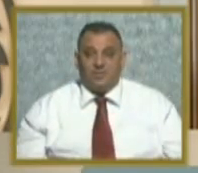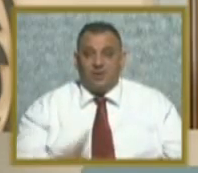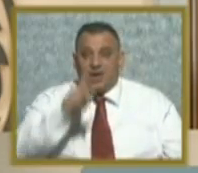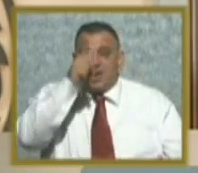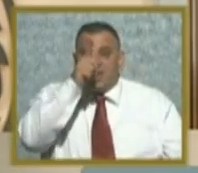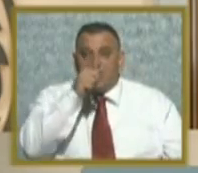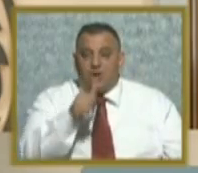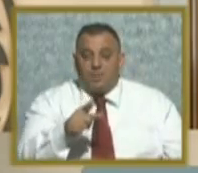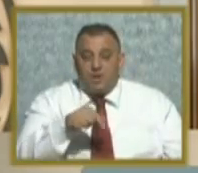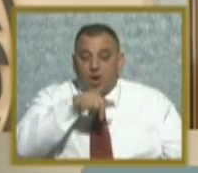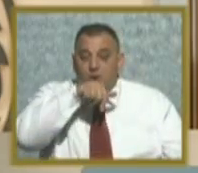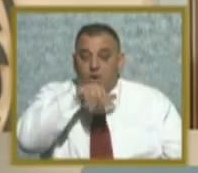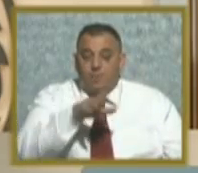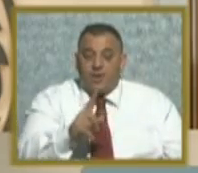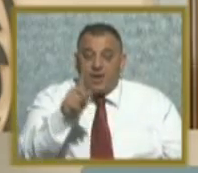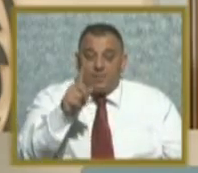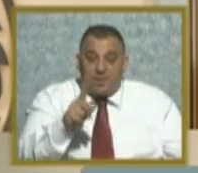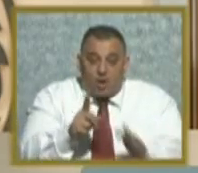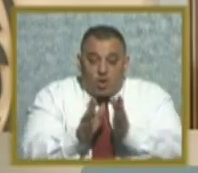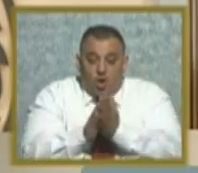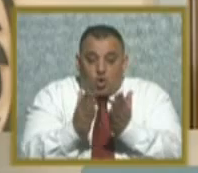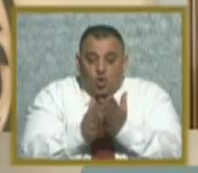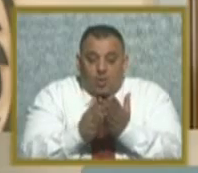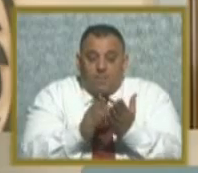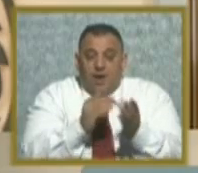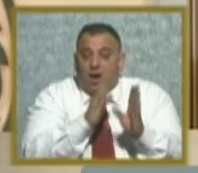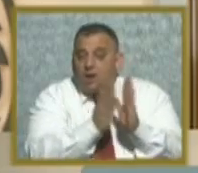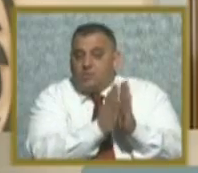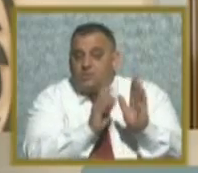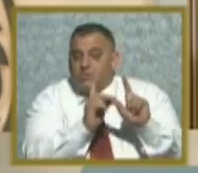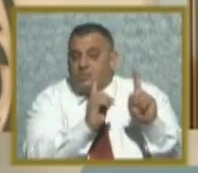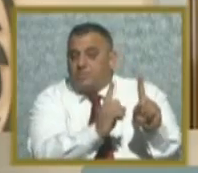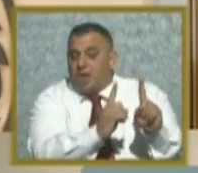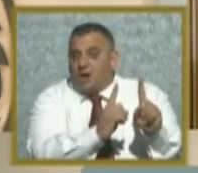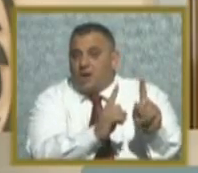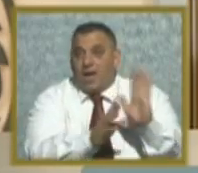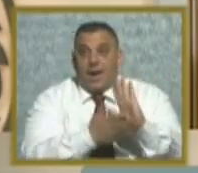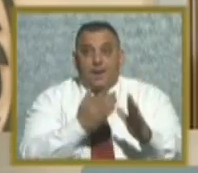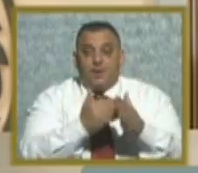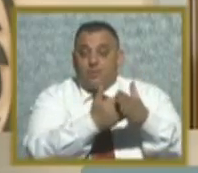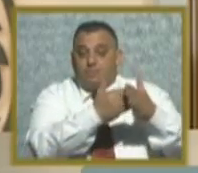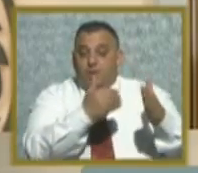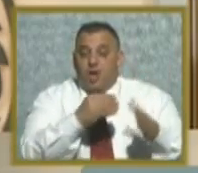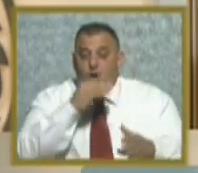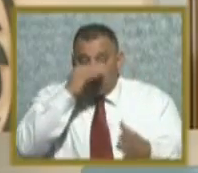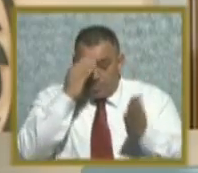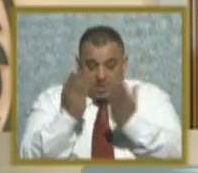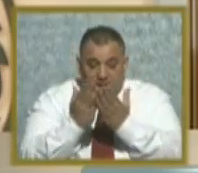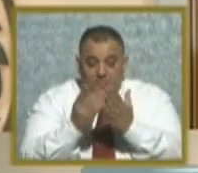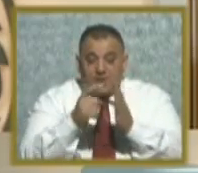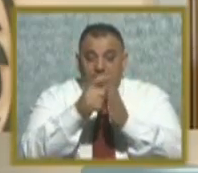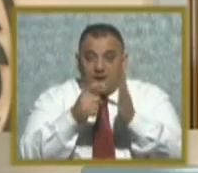تعالى وقال الرسول يا ربي إن قوم اتخذوا هذا القرآن مهجورا. في هجر القراءة وهجر التلاوة وهجر الحكم